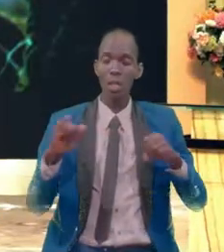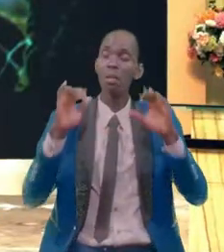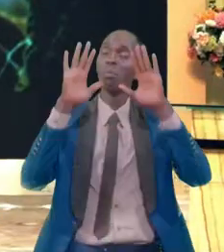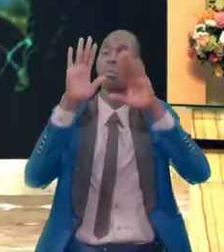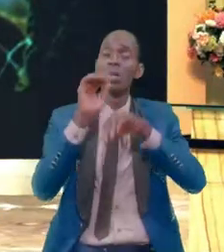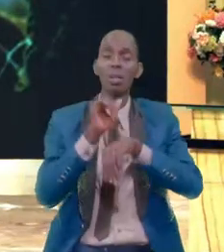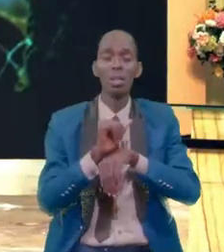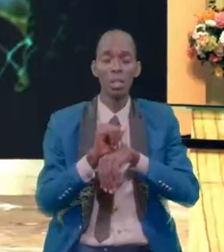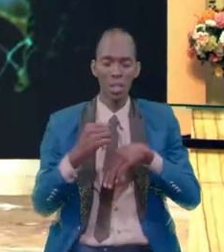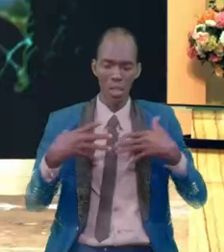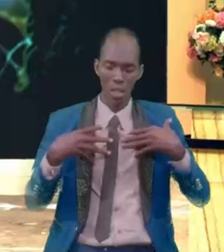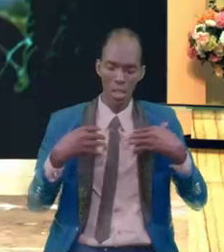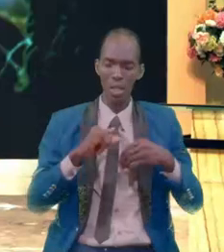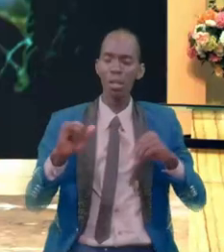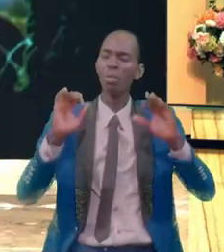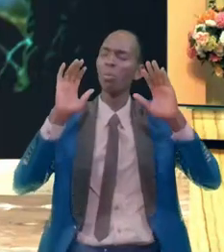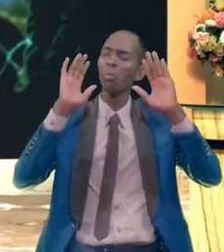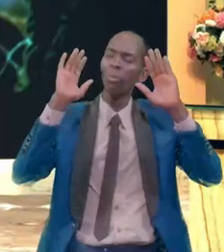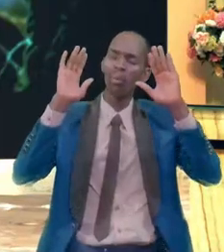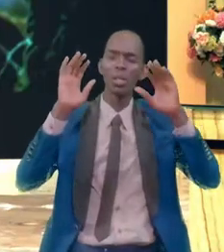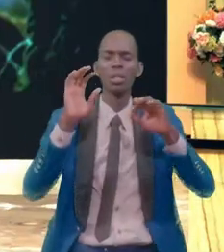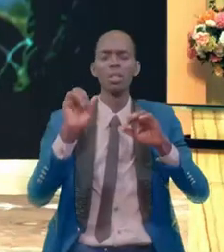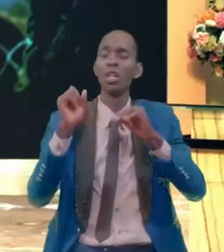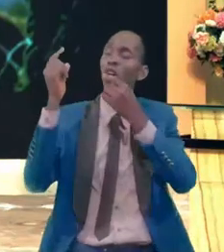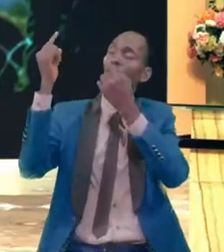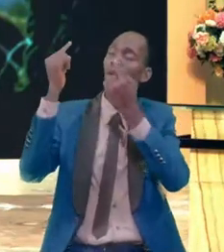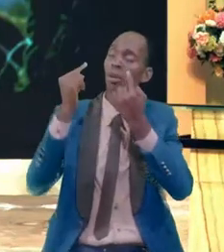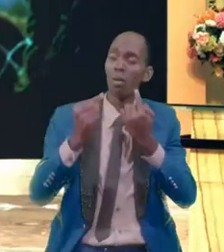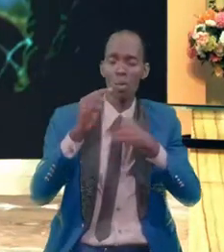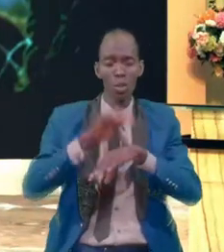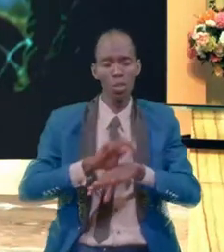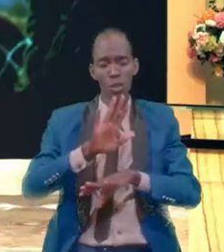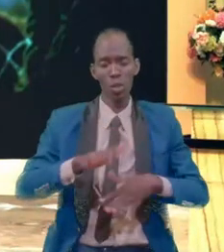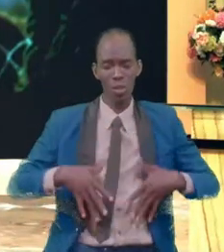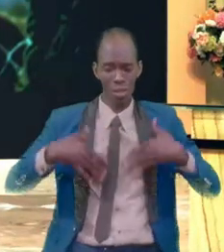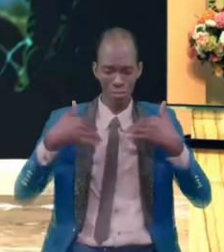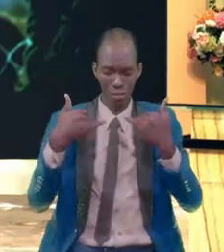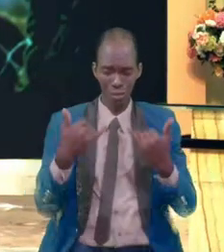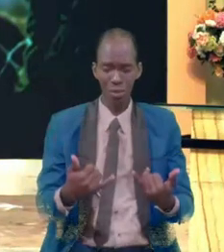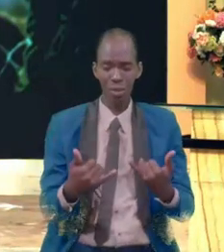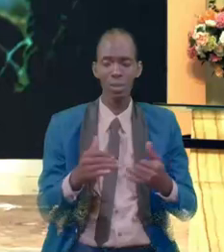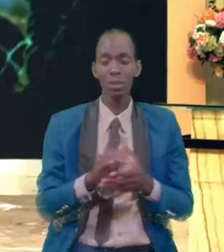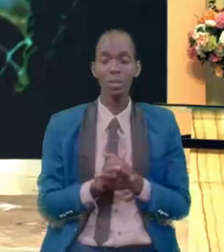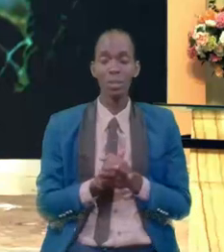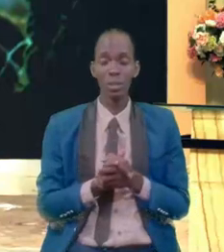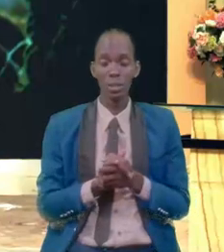Le miracle de guérison. Les miracles de merveille sur vous ce soir.